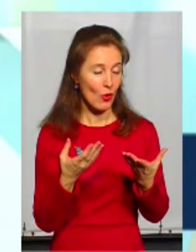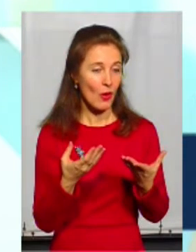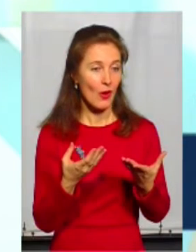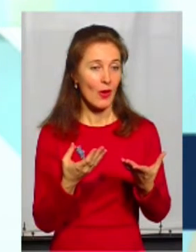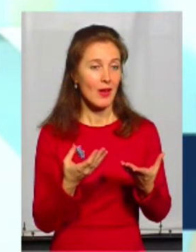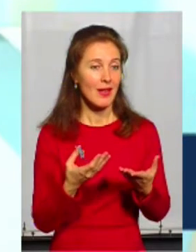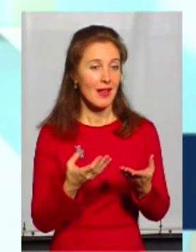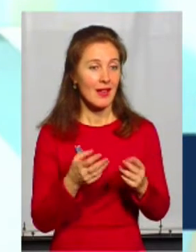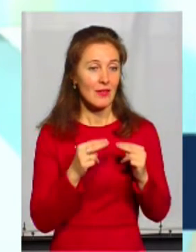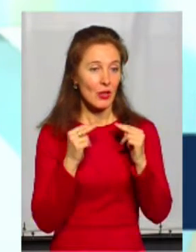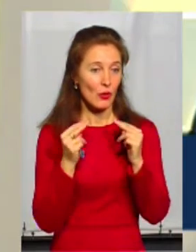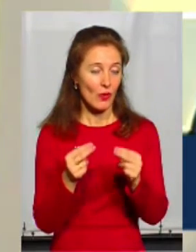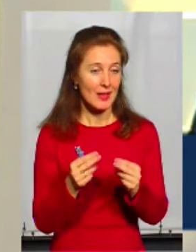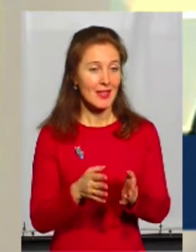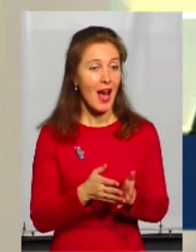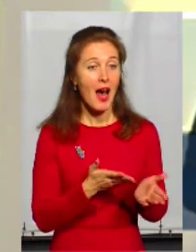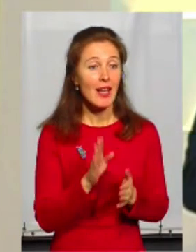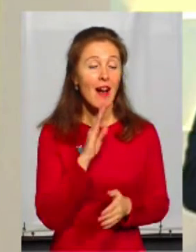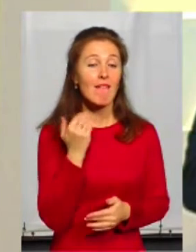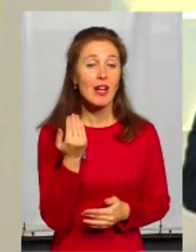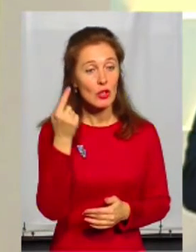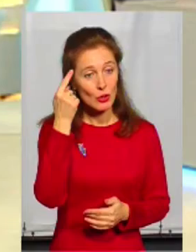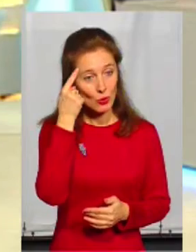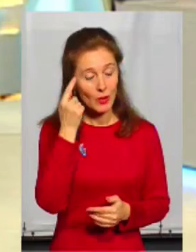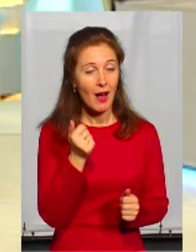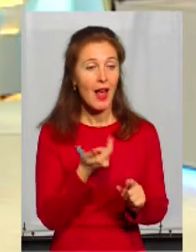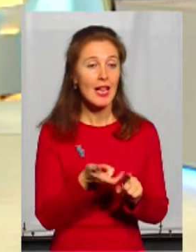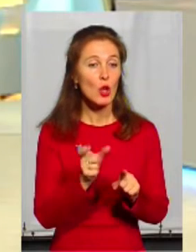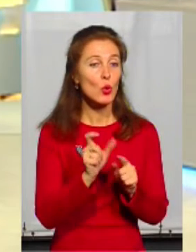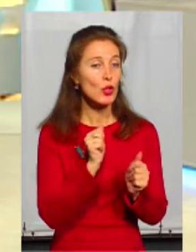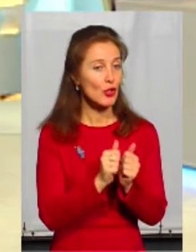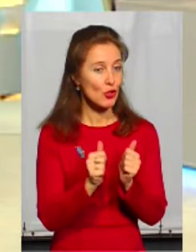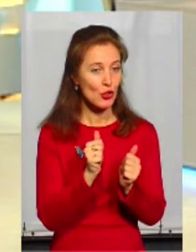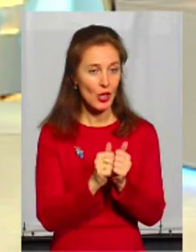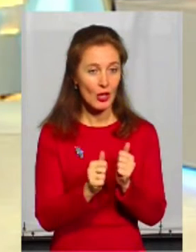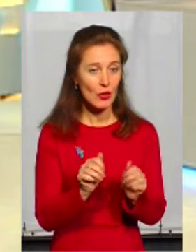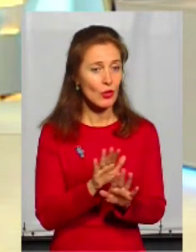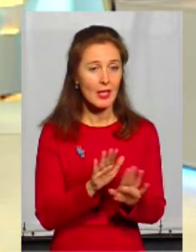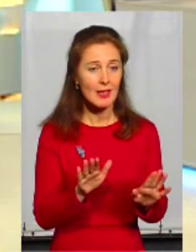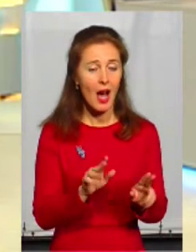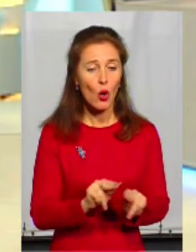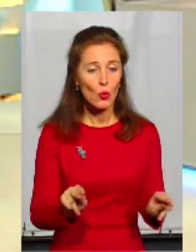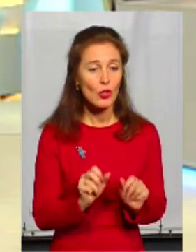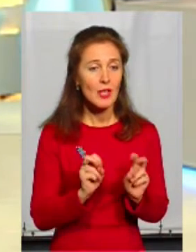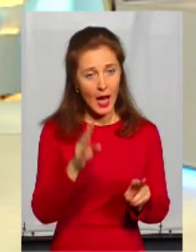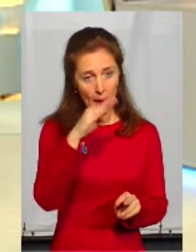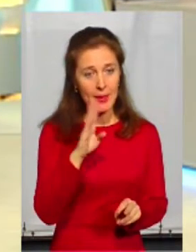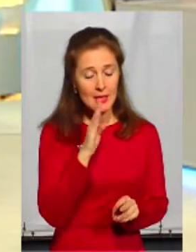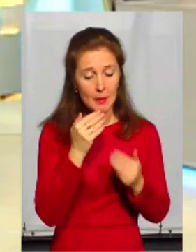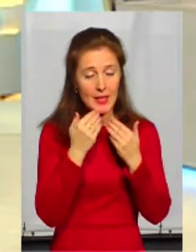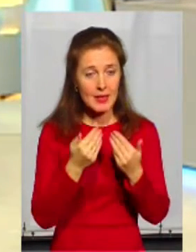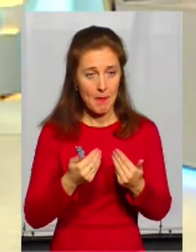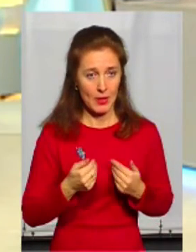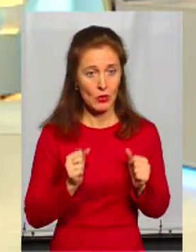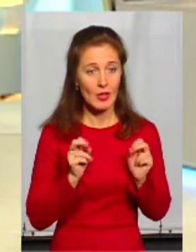є варіативність. Пані Оксана, яка ваша думка? Дуже часто мене не так учні, як батьки, запитують, то як же ж